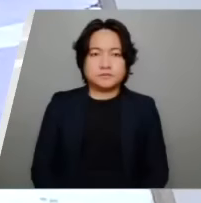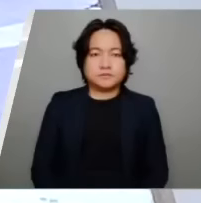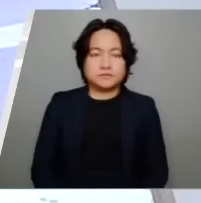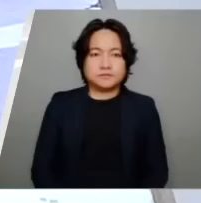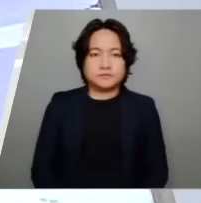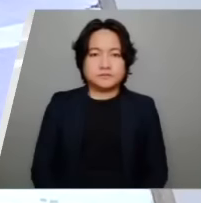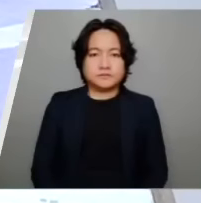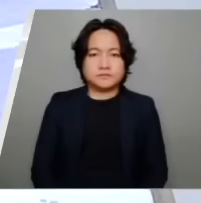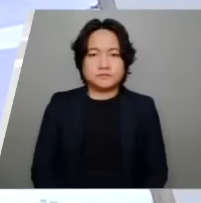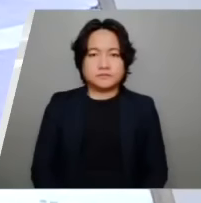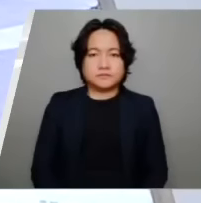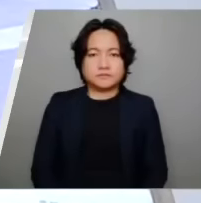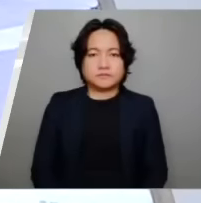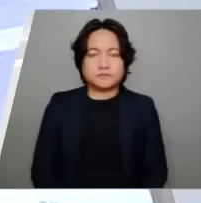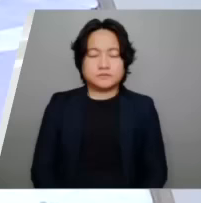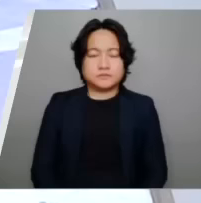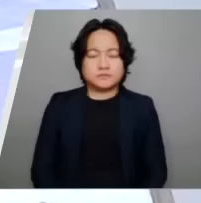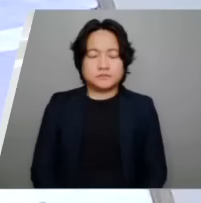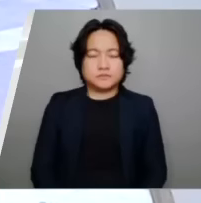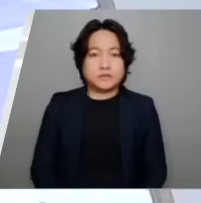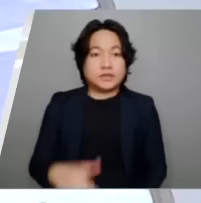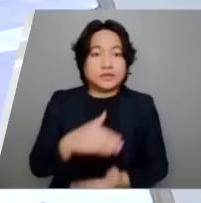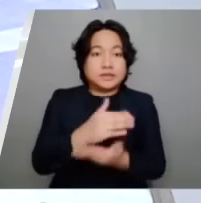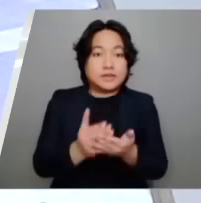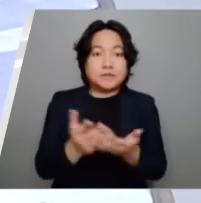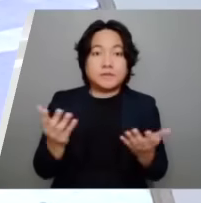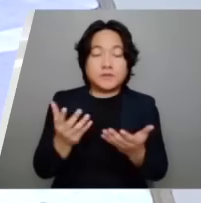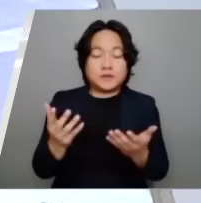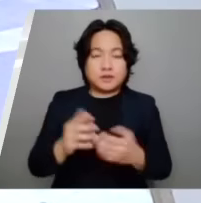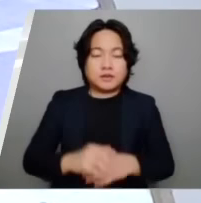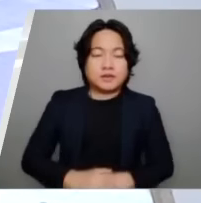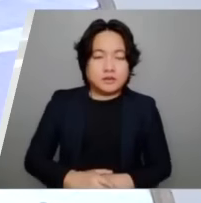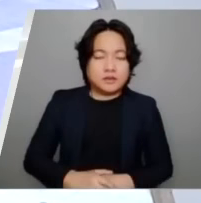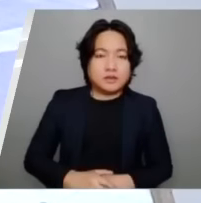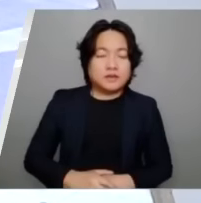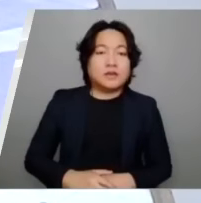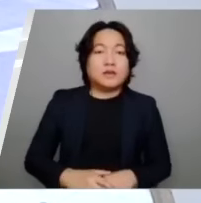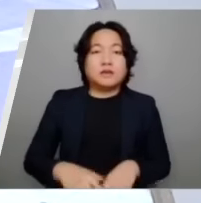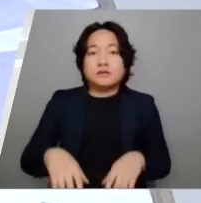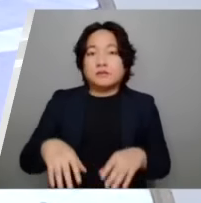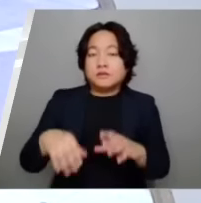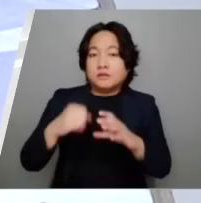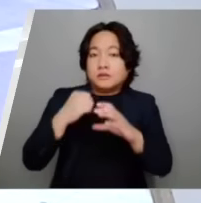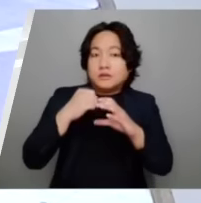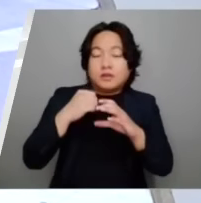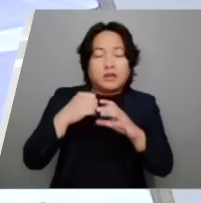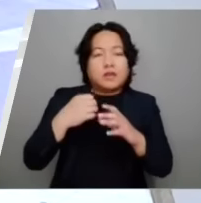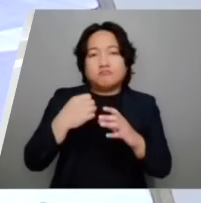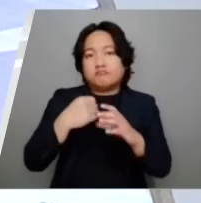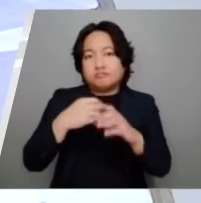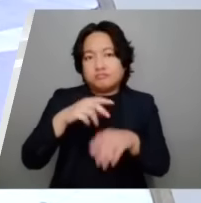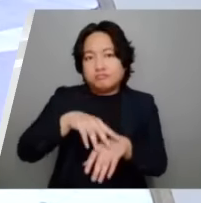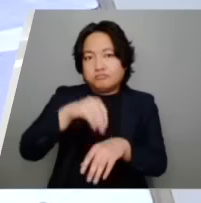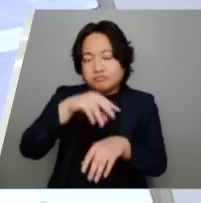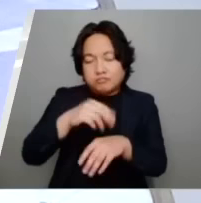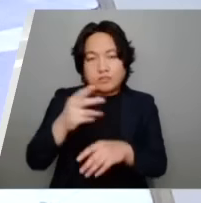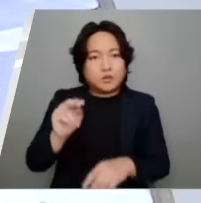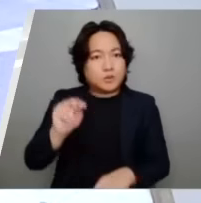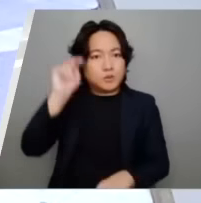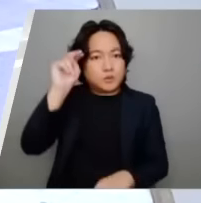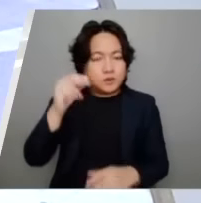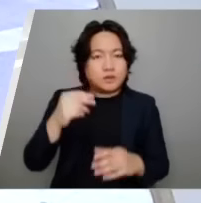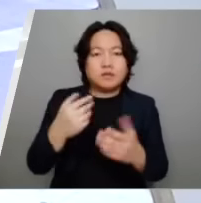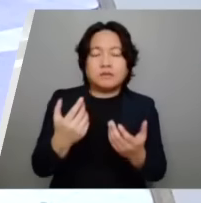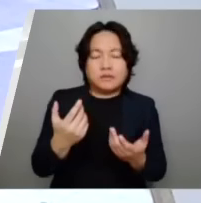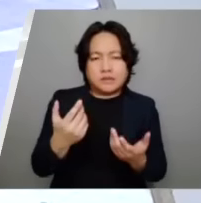Nagpatupad na ng forced evacuation sa ilang bahagi ng Camarines Norte at Quezon Province bilang paghahanda sa Bagyong Pepito. May mga banta kasi ng daluyong